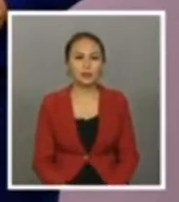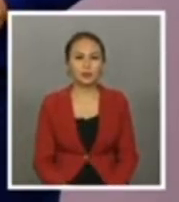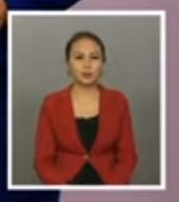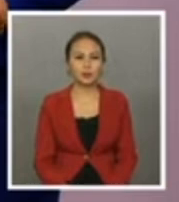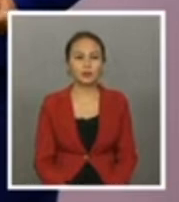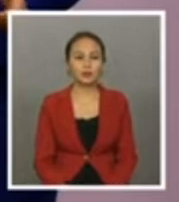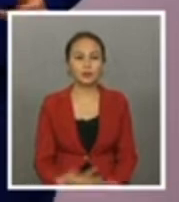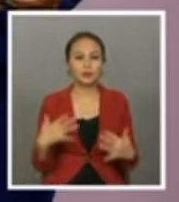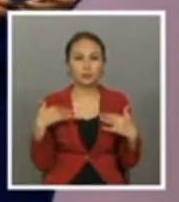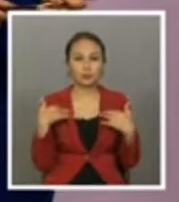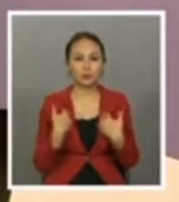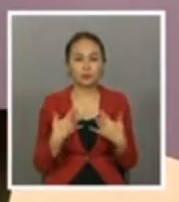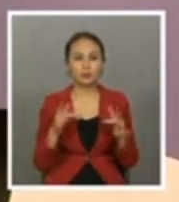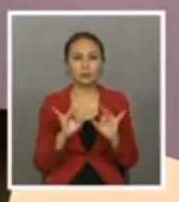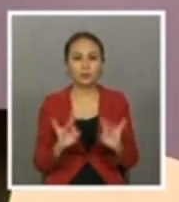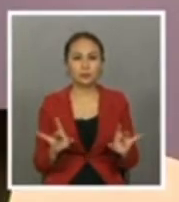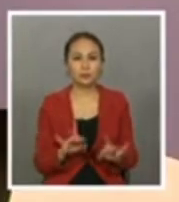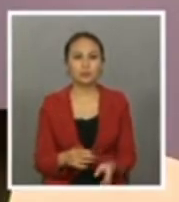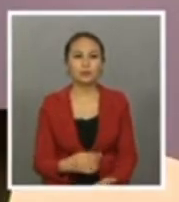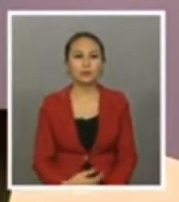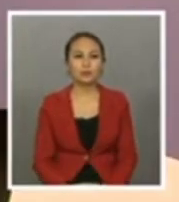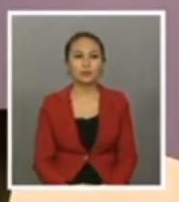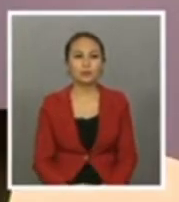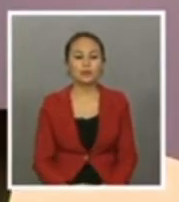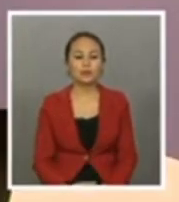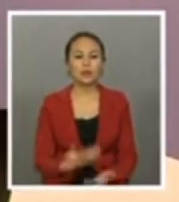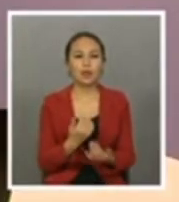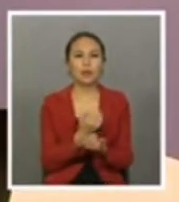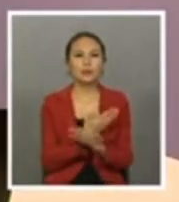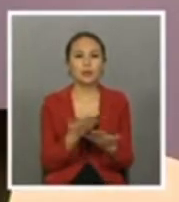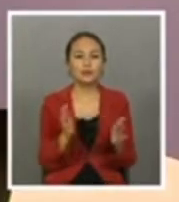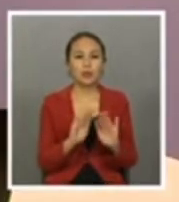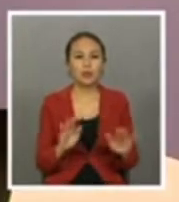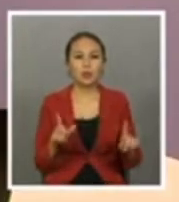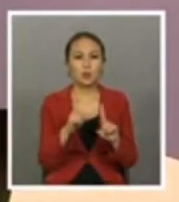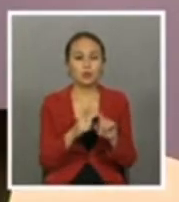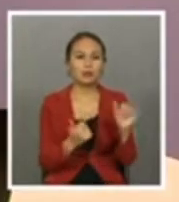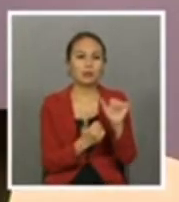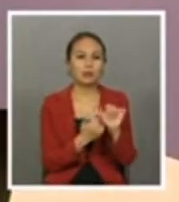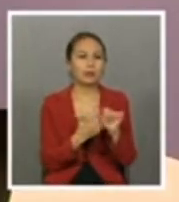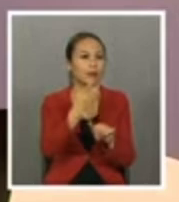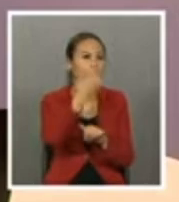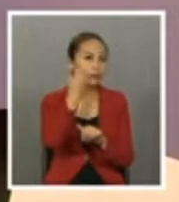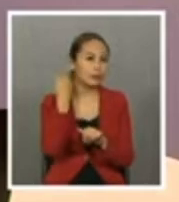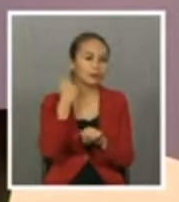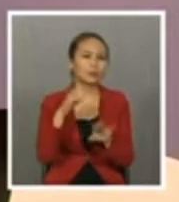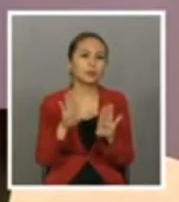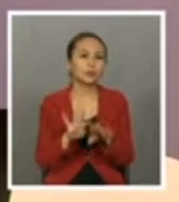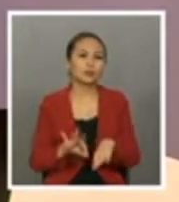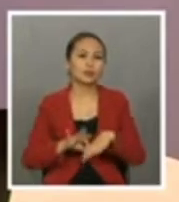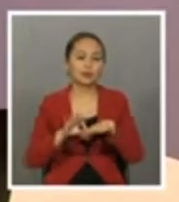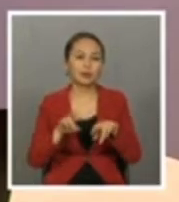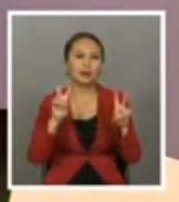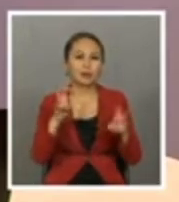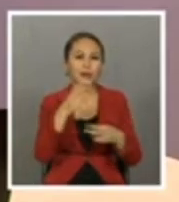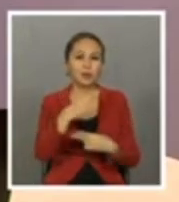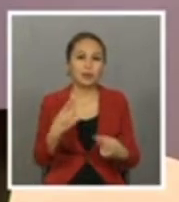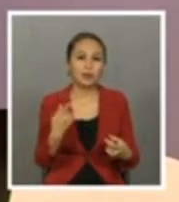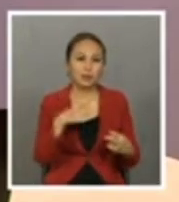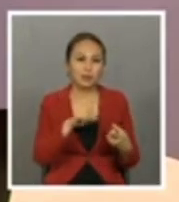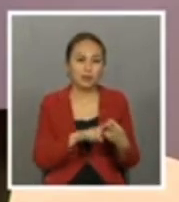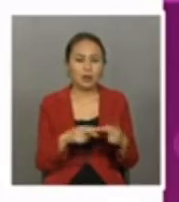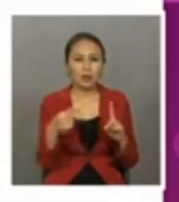мұңдарын шағу. Ал енді балалар, осы тірек сөздерді қолданып және тақырыпқа сай